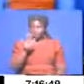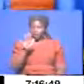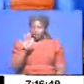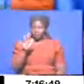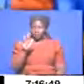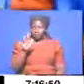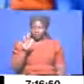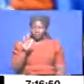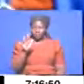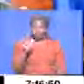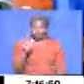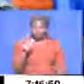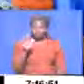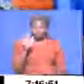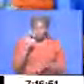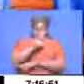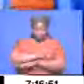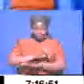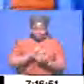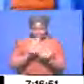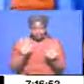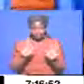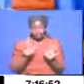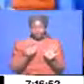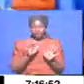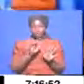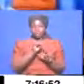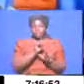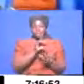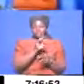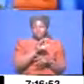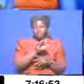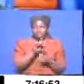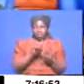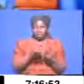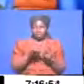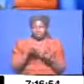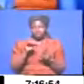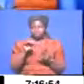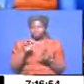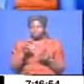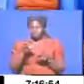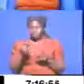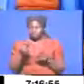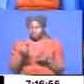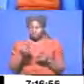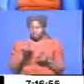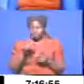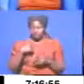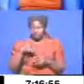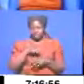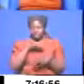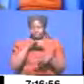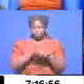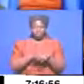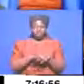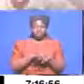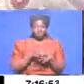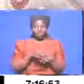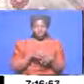ORPP. Na kwa hiyo muda tulipata wa candidate mia kadhaa